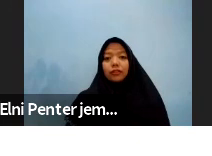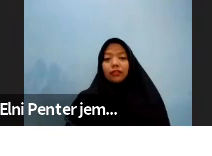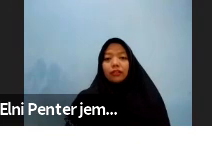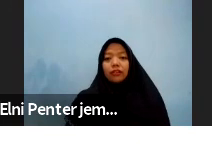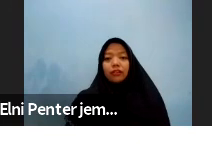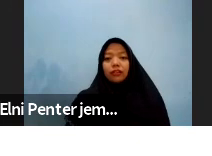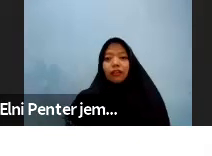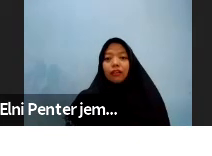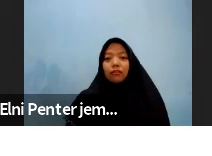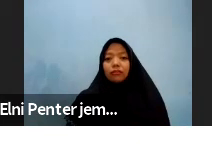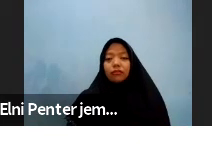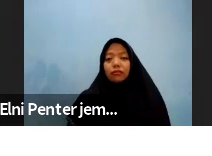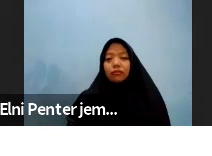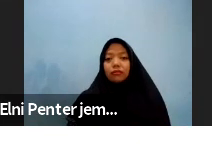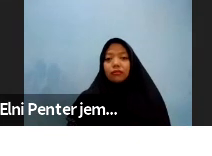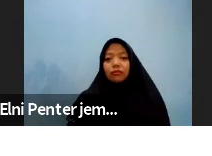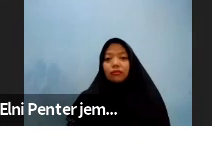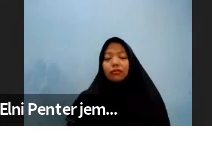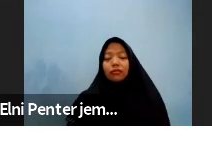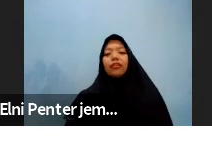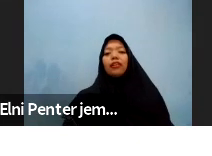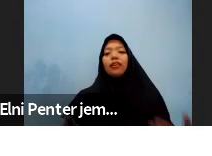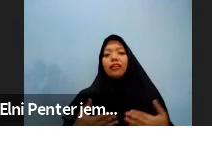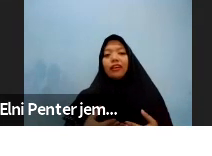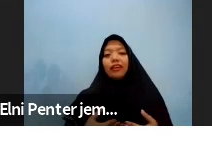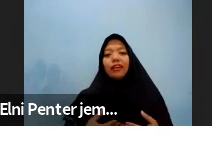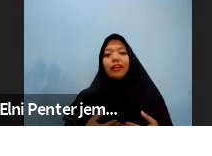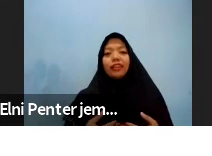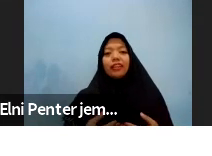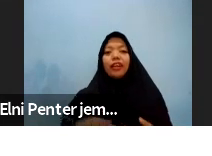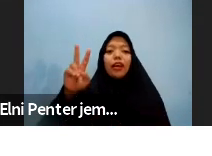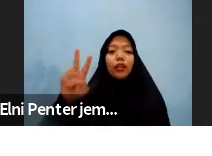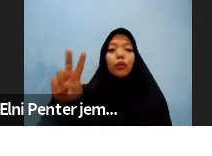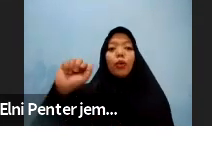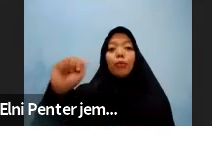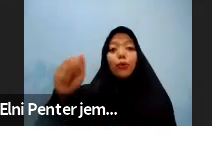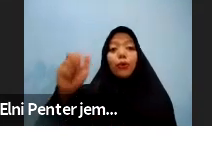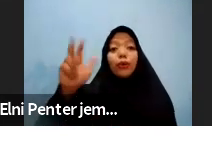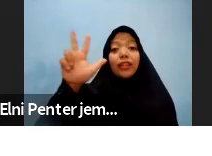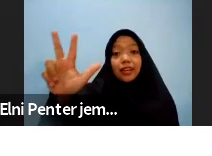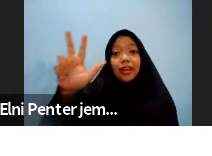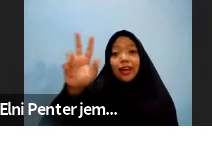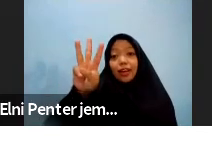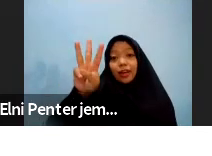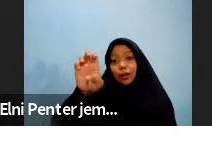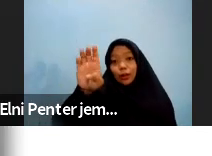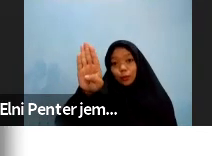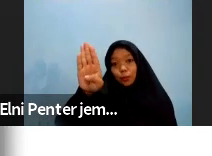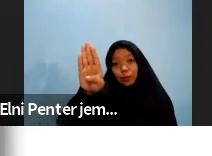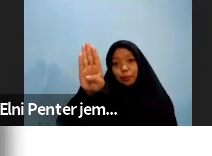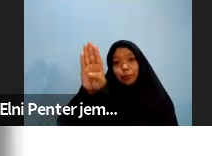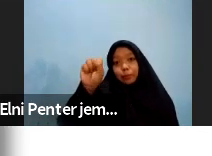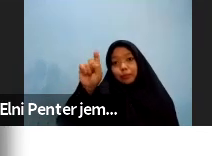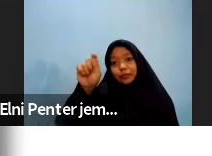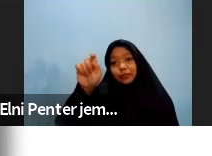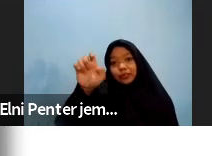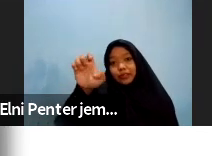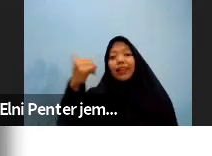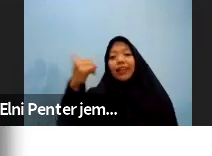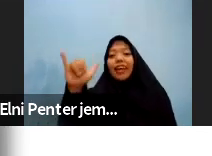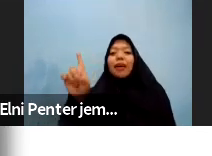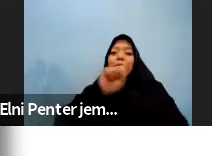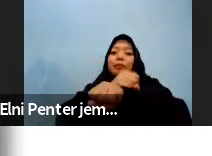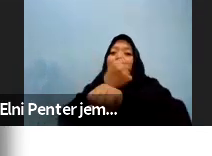nah ini ada daftar 23 website tapi yang bisa digunakan Bapak Ibu sebagai